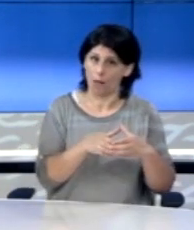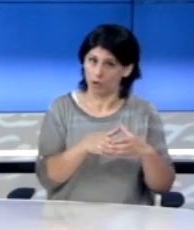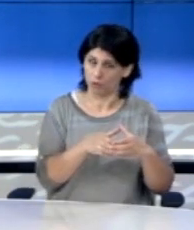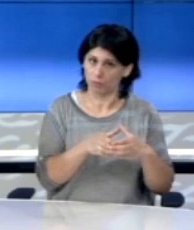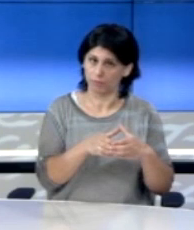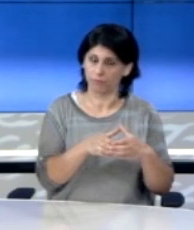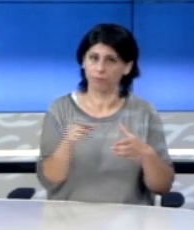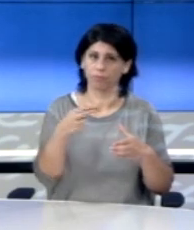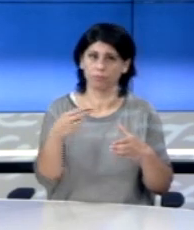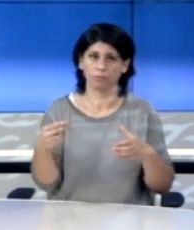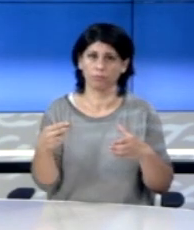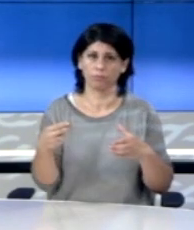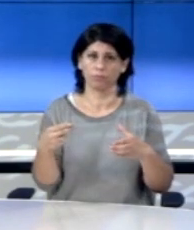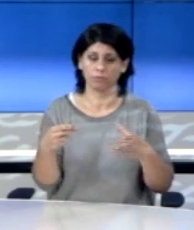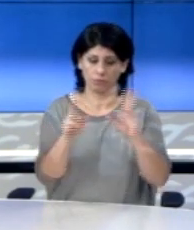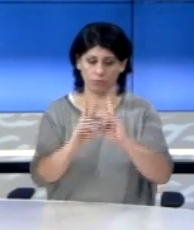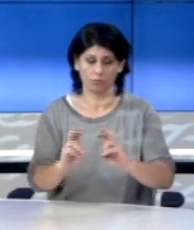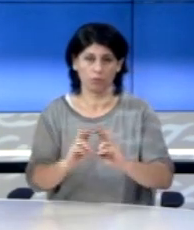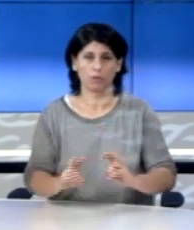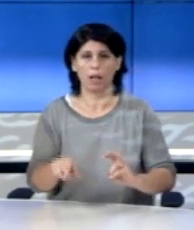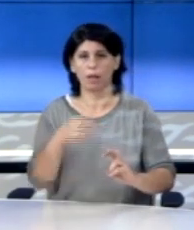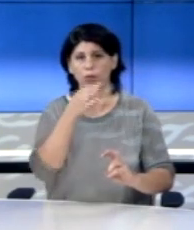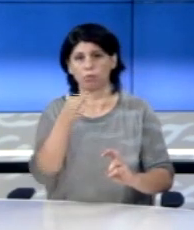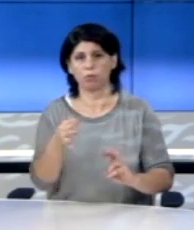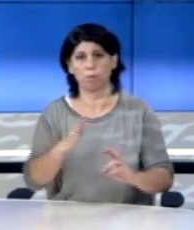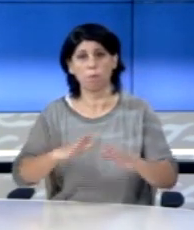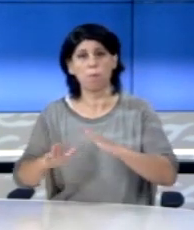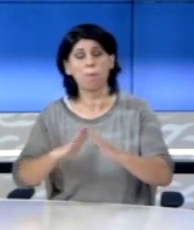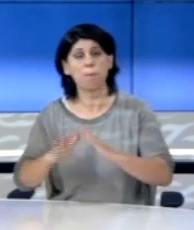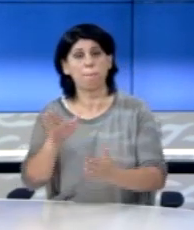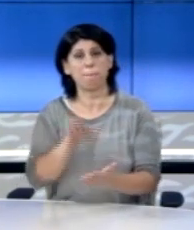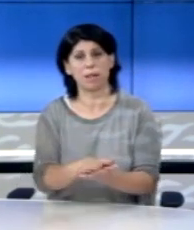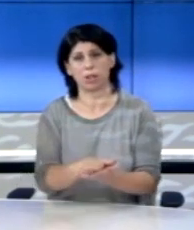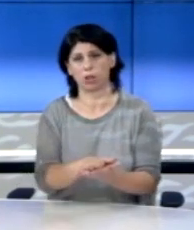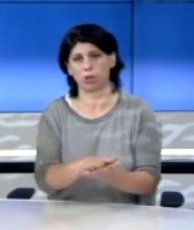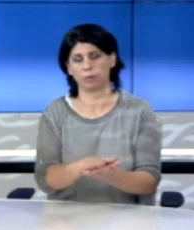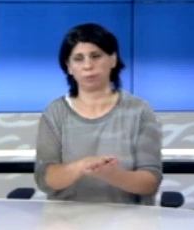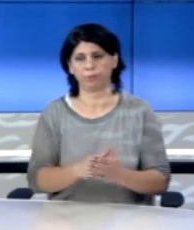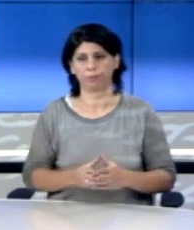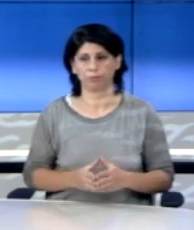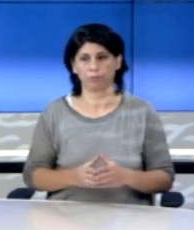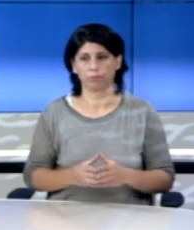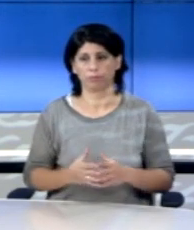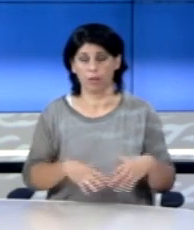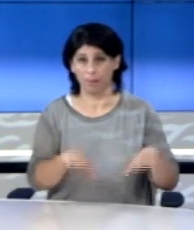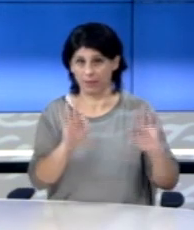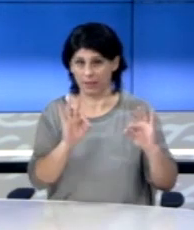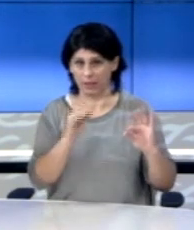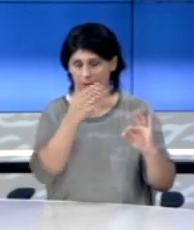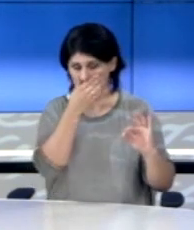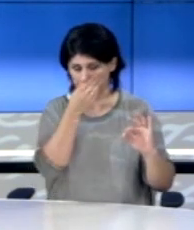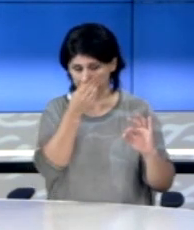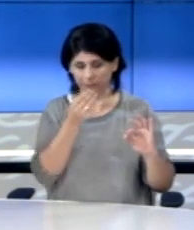στο ζήτημα της εξέτασης των λεγόμενων προστατευόμενων μαρτύρων. Από την αρχή